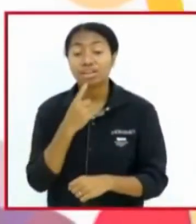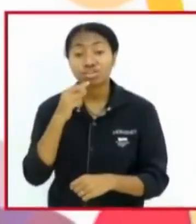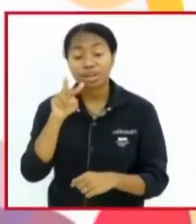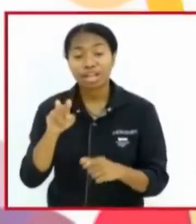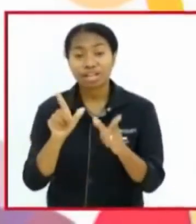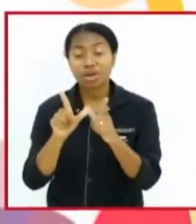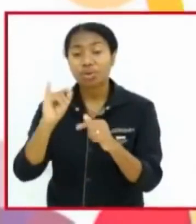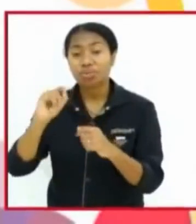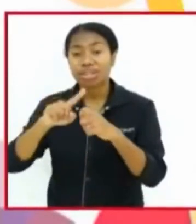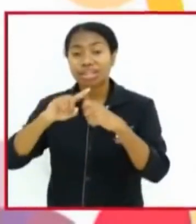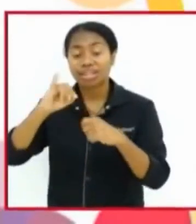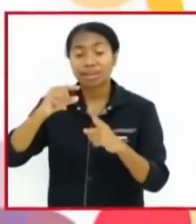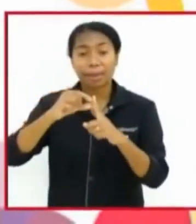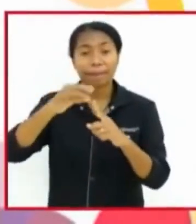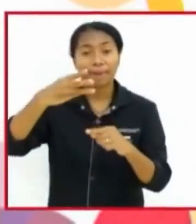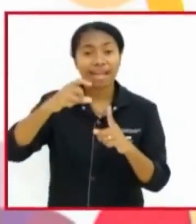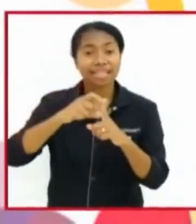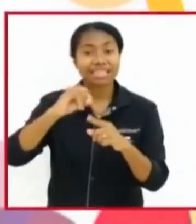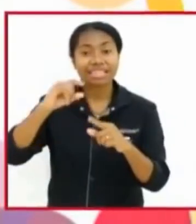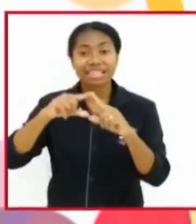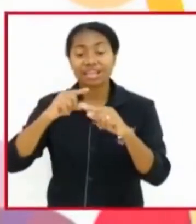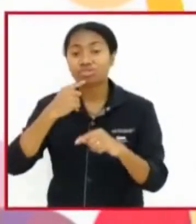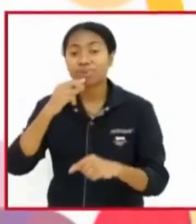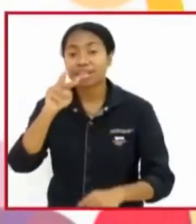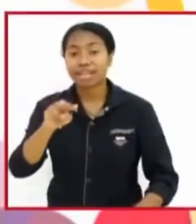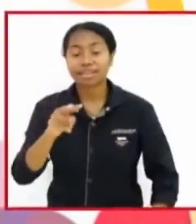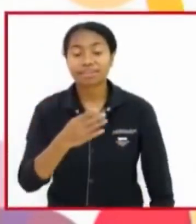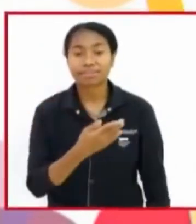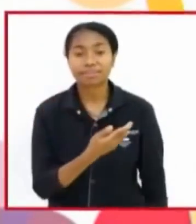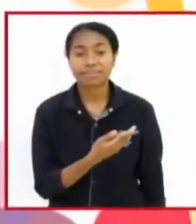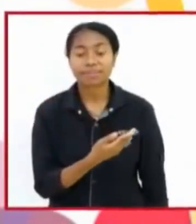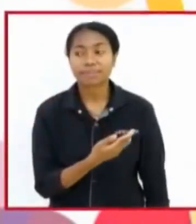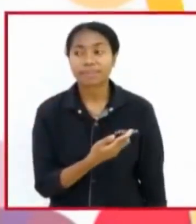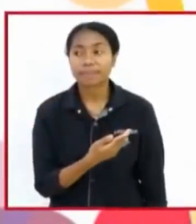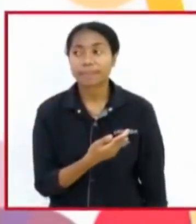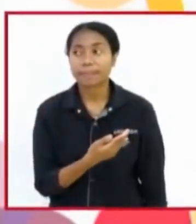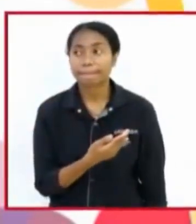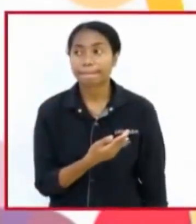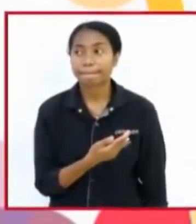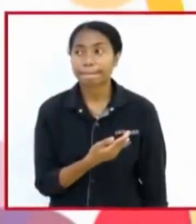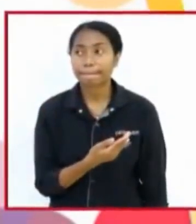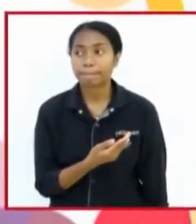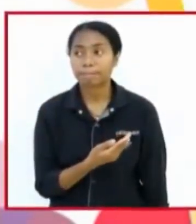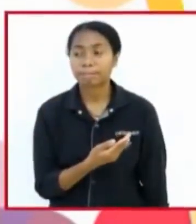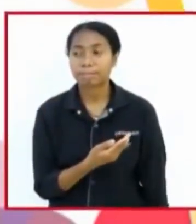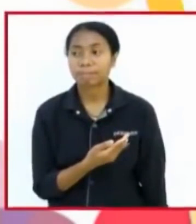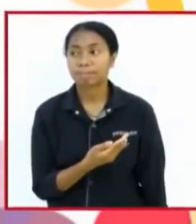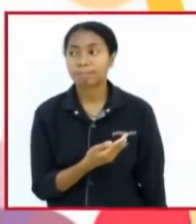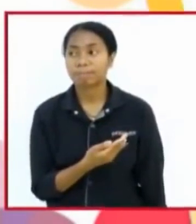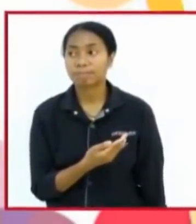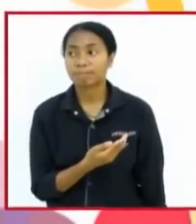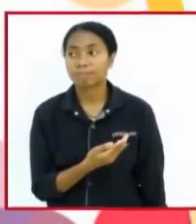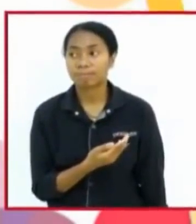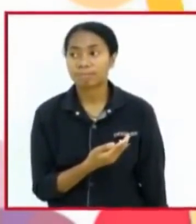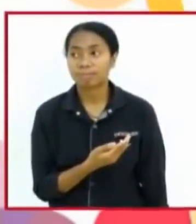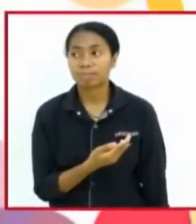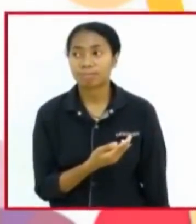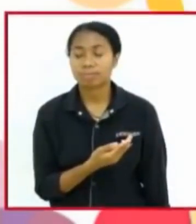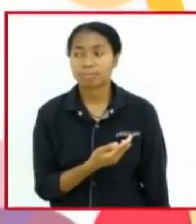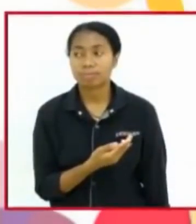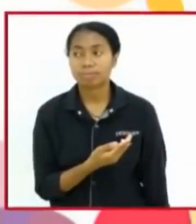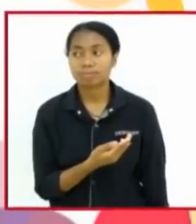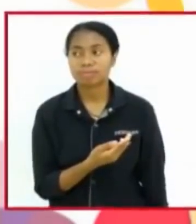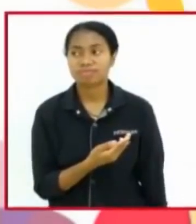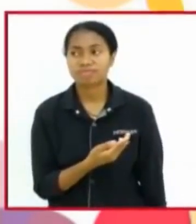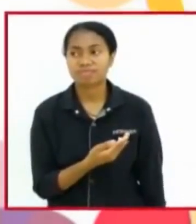satu persatu kota-kota lain yang tertulis dalam Alkitab jatuh ke tangan Israel ya Riko Hebron Betlehem